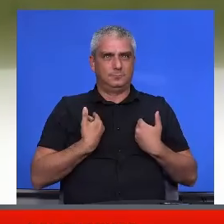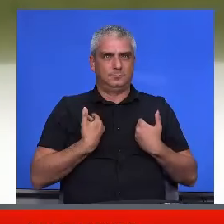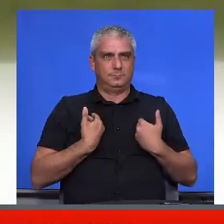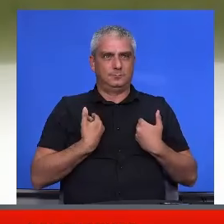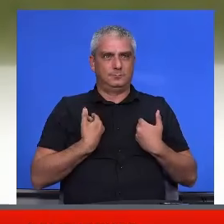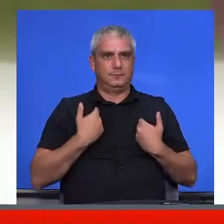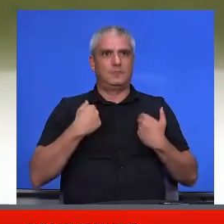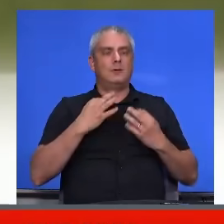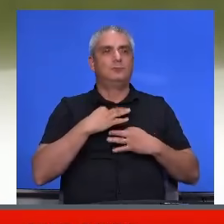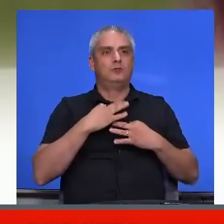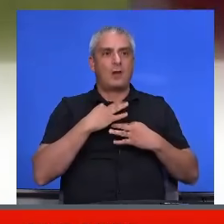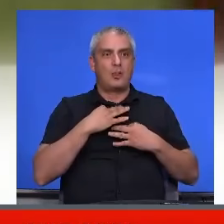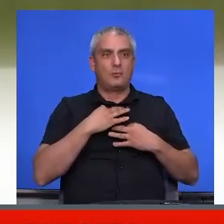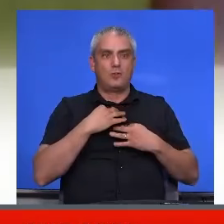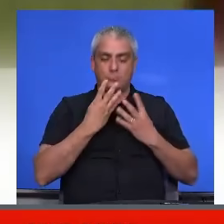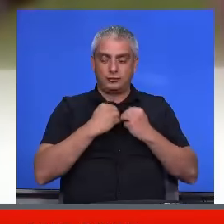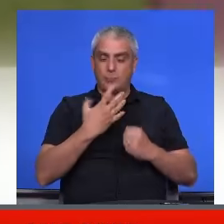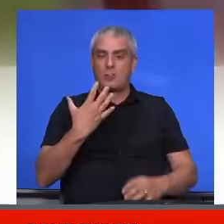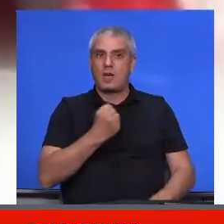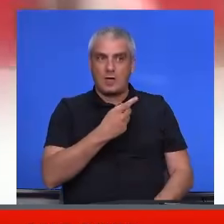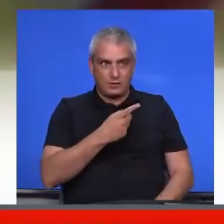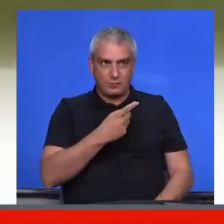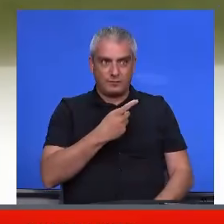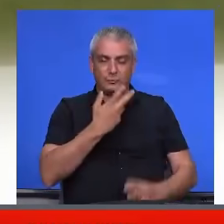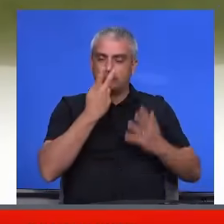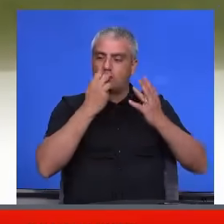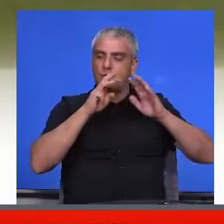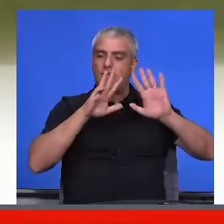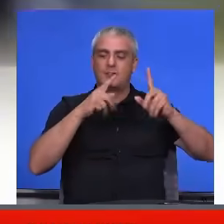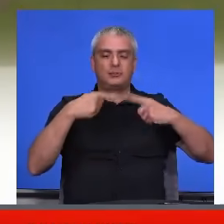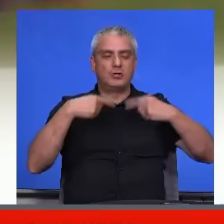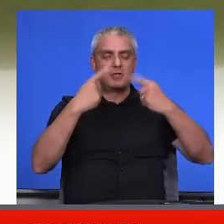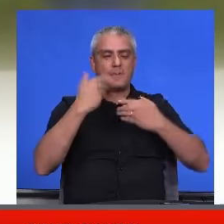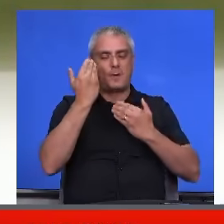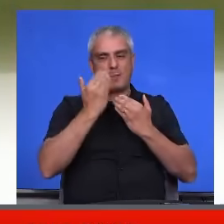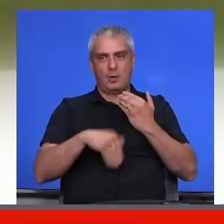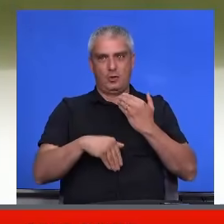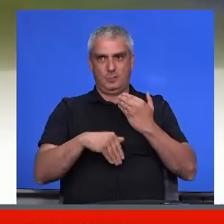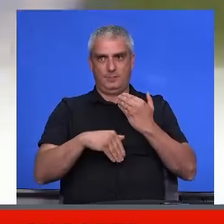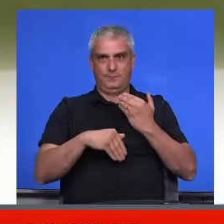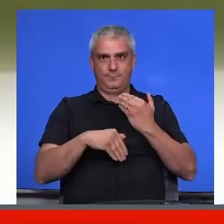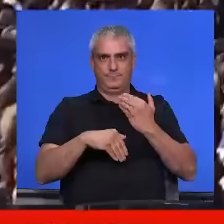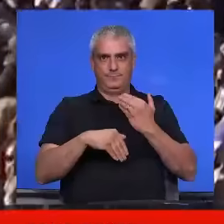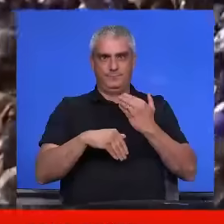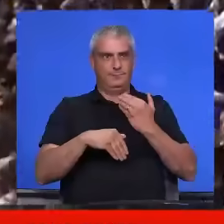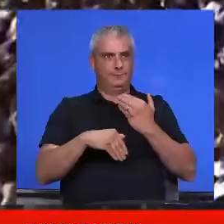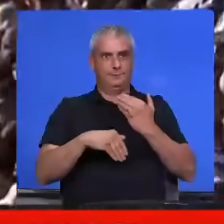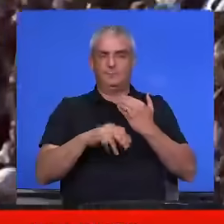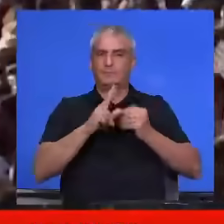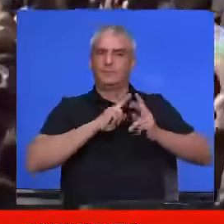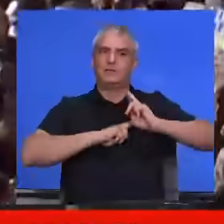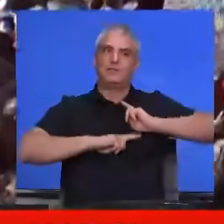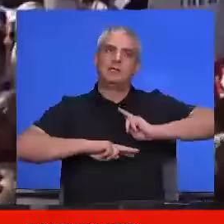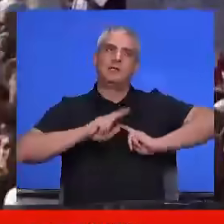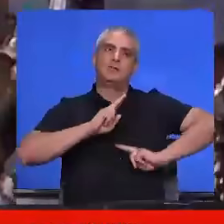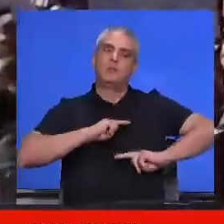hostage families have lived the last 39 days in slow motion